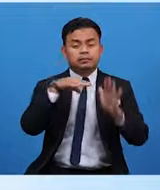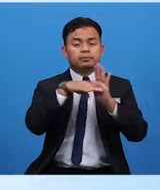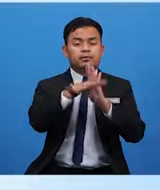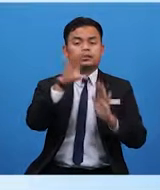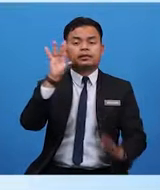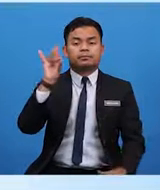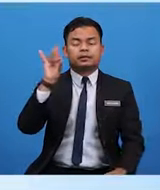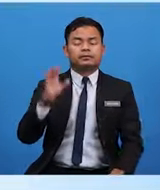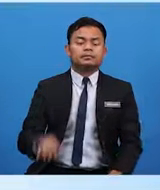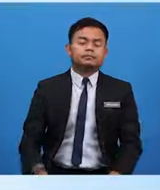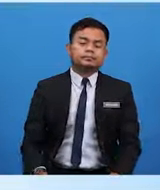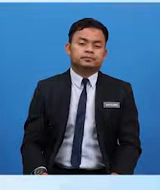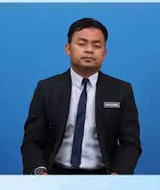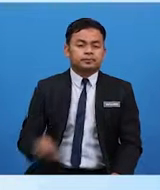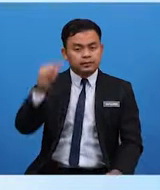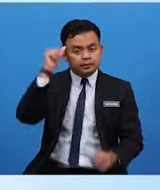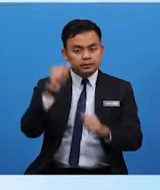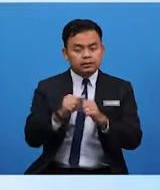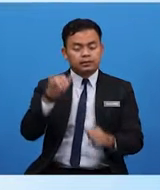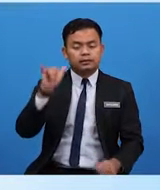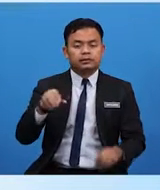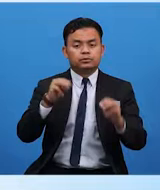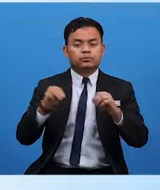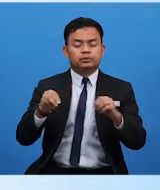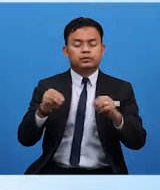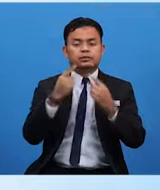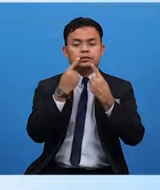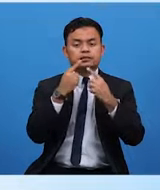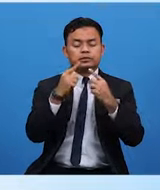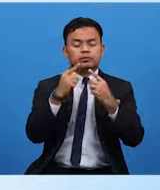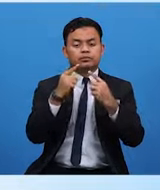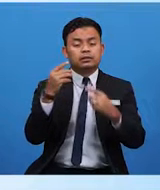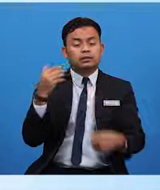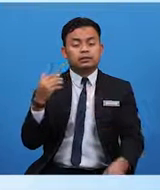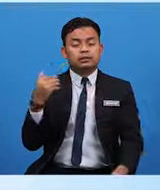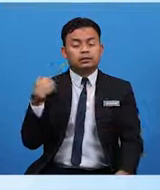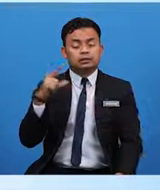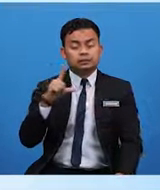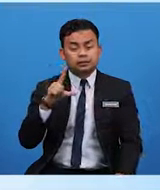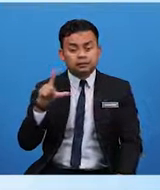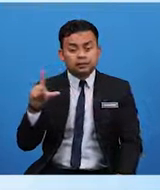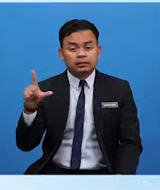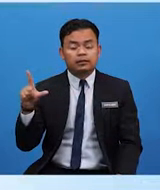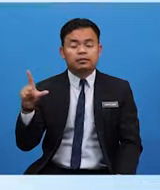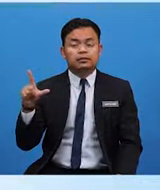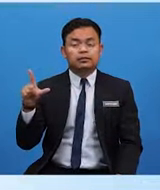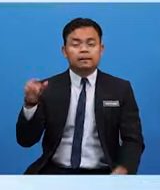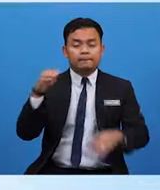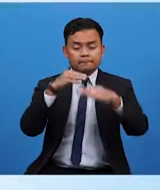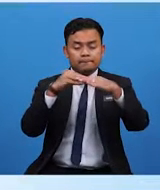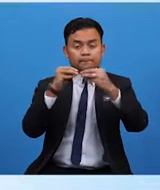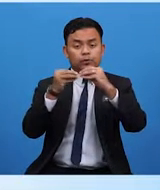Hai ingat ya murid-murid jawabna E Iyalah mengangkat baharu manakala